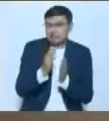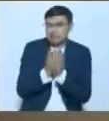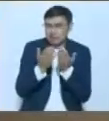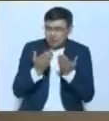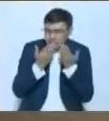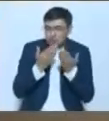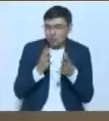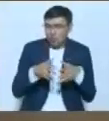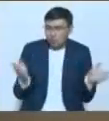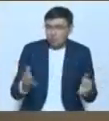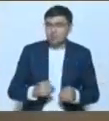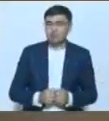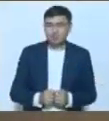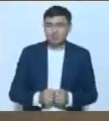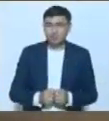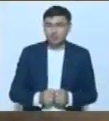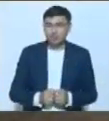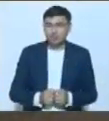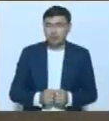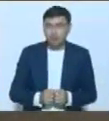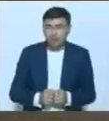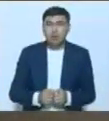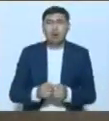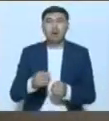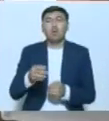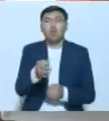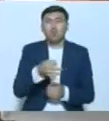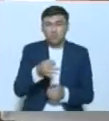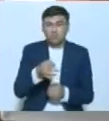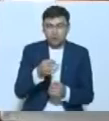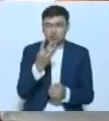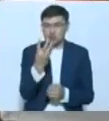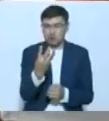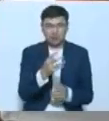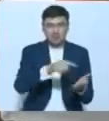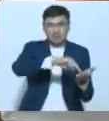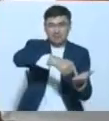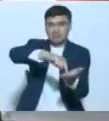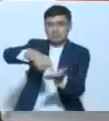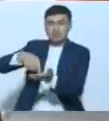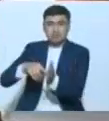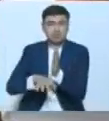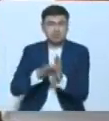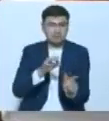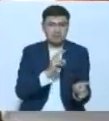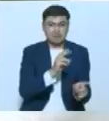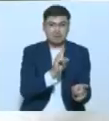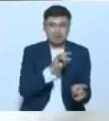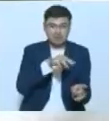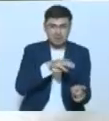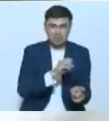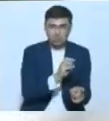Айта кетейік, бұл шара үшін облыс бойынша 4 кітапхана таңдап алынған. Олар Қызылтөбе кітапханасымен қатар Таушық,